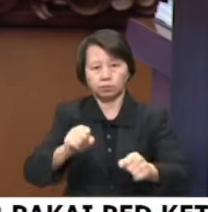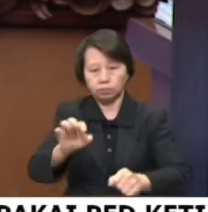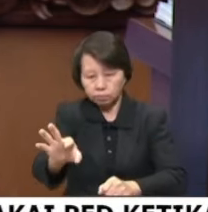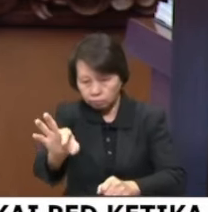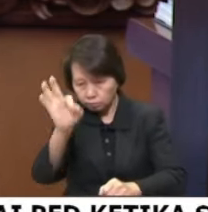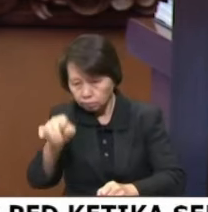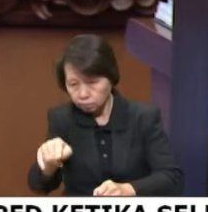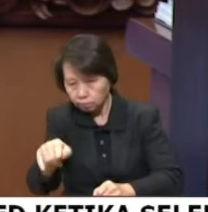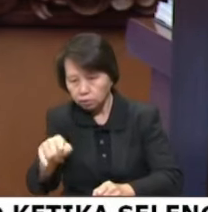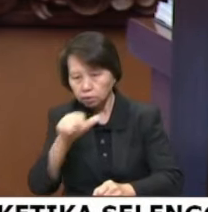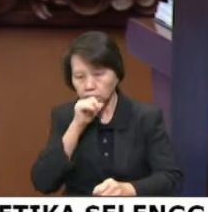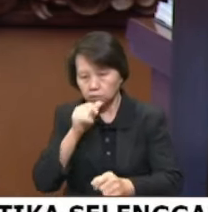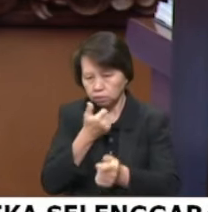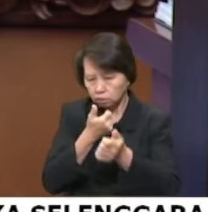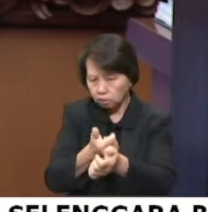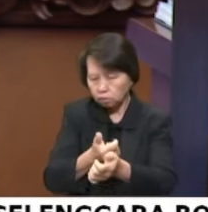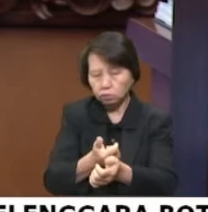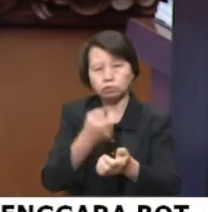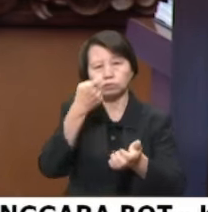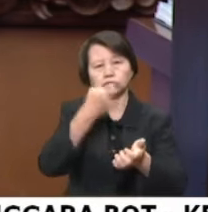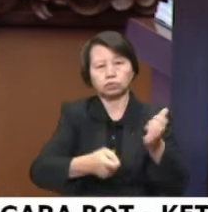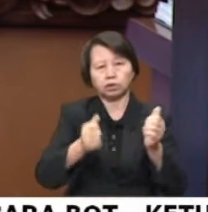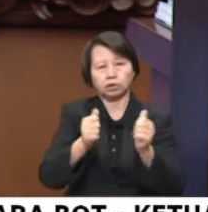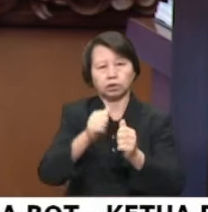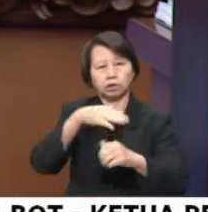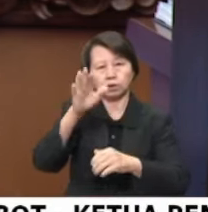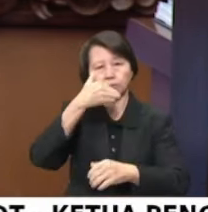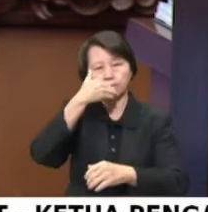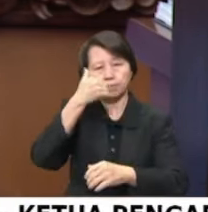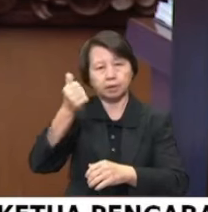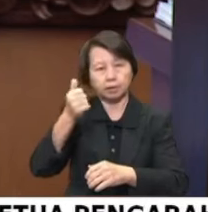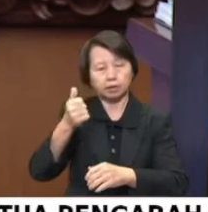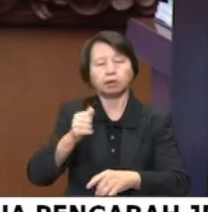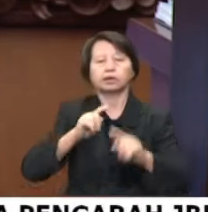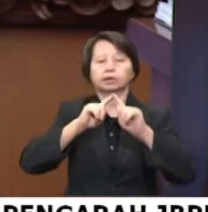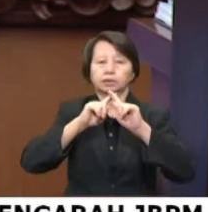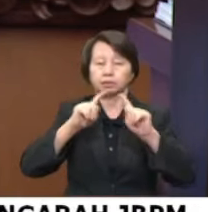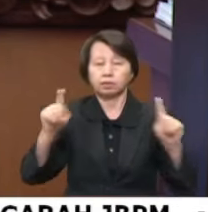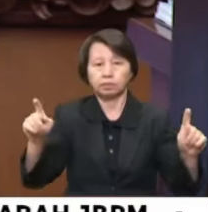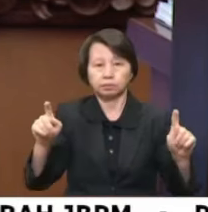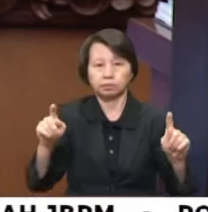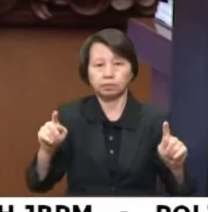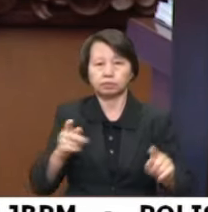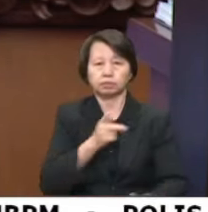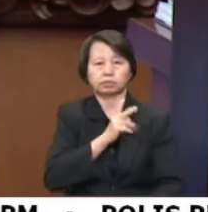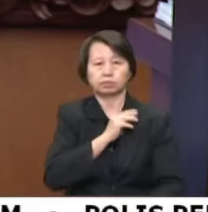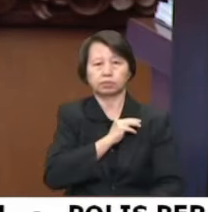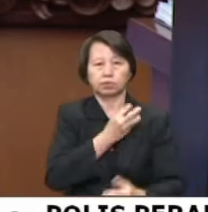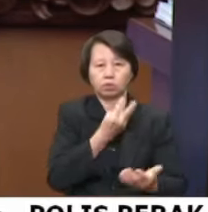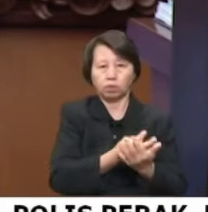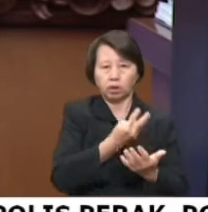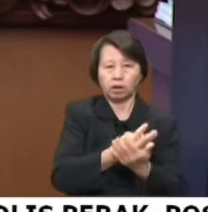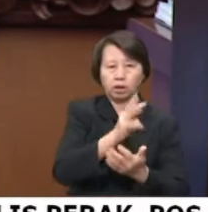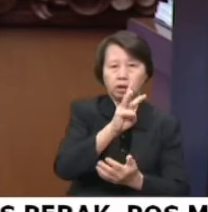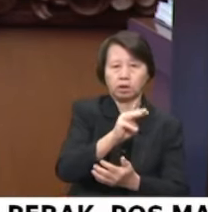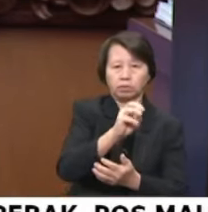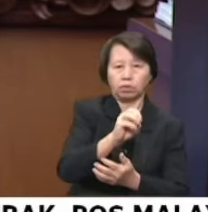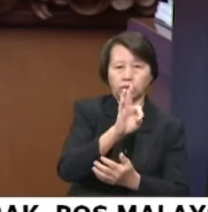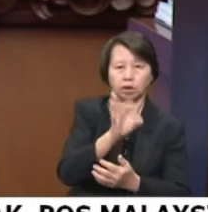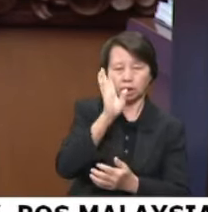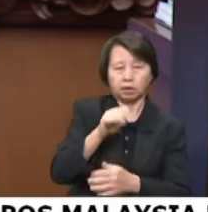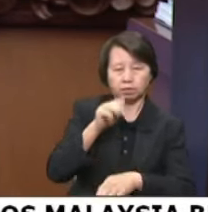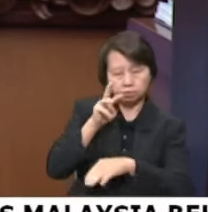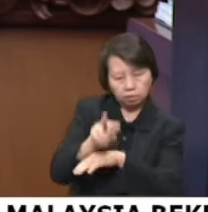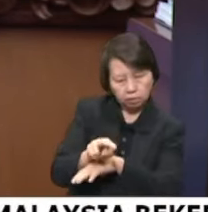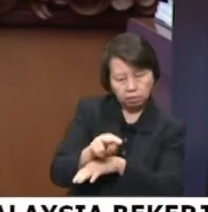pengesanan ketidakpatuhan cukai dengan lebih berkesan. Walau bagaimanapun, Kementerian Kewangan kita akan memantau dari masa